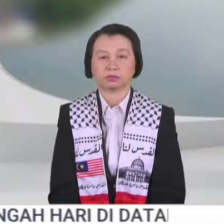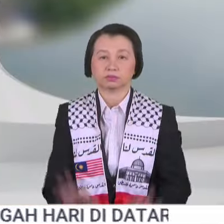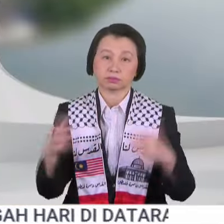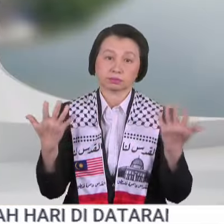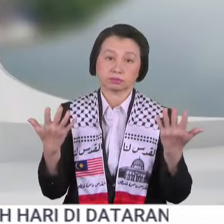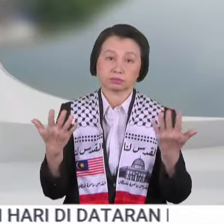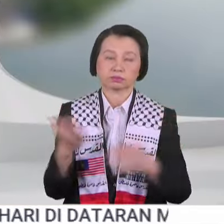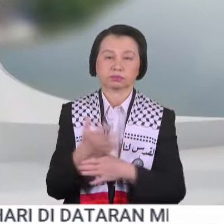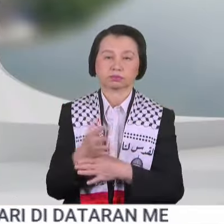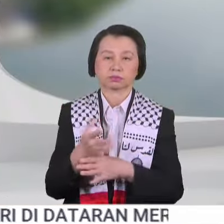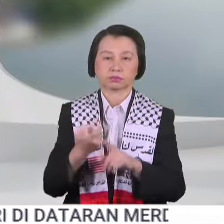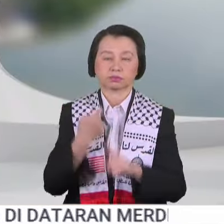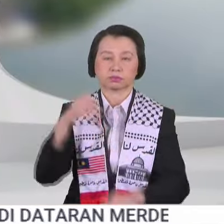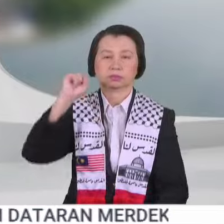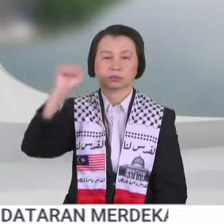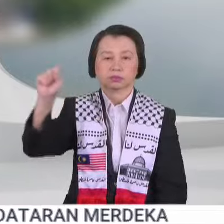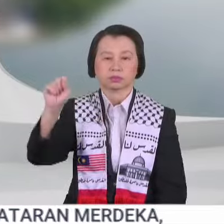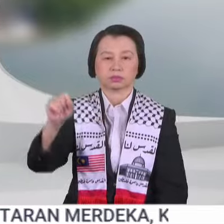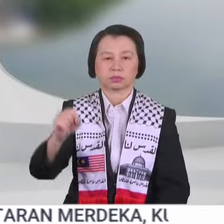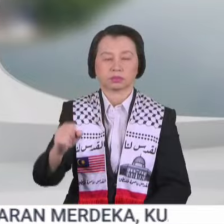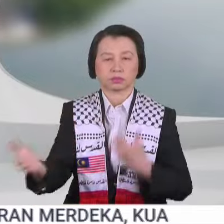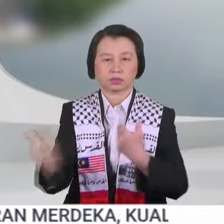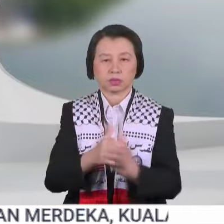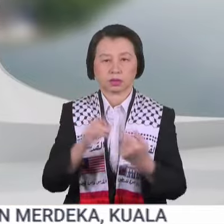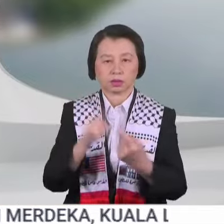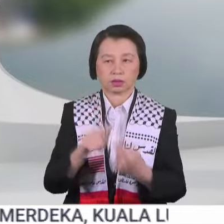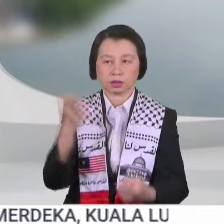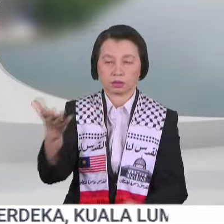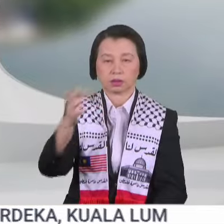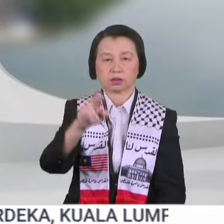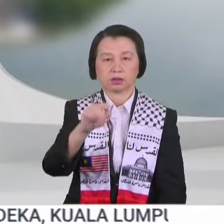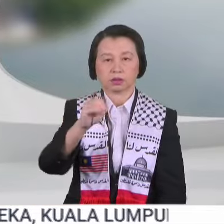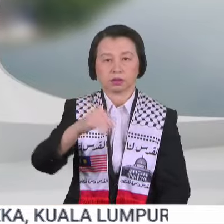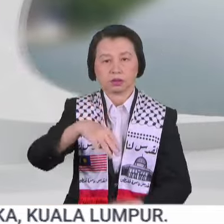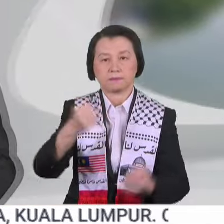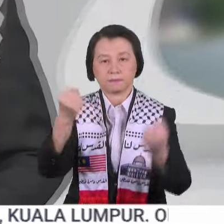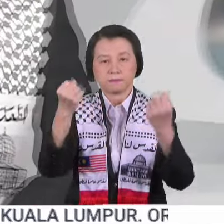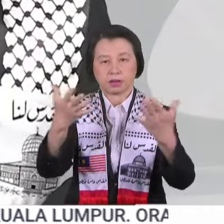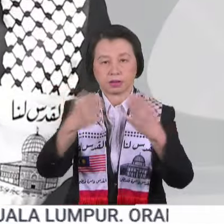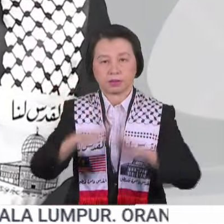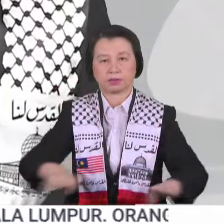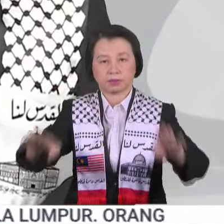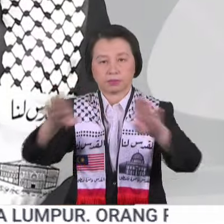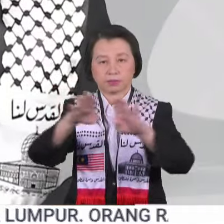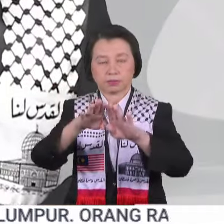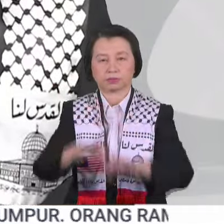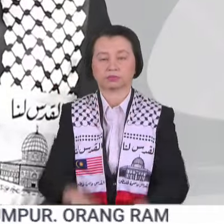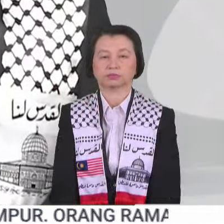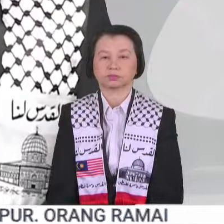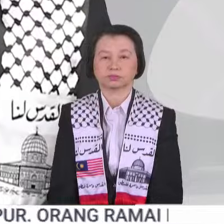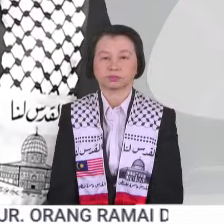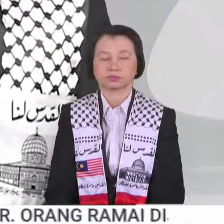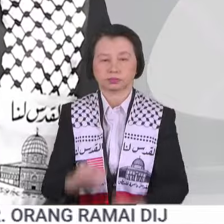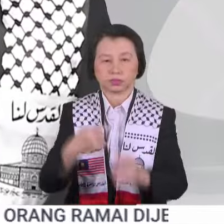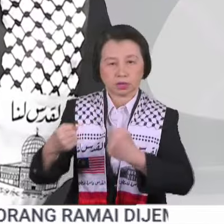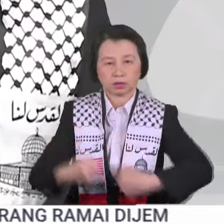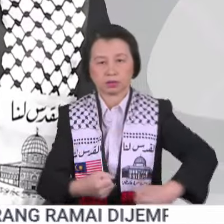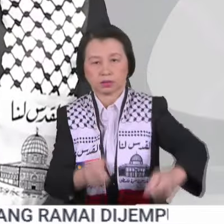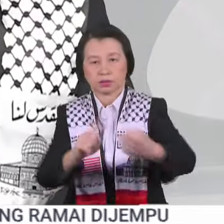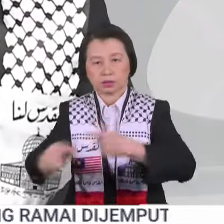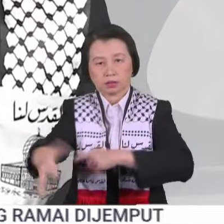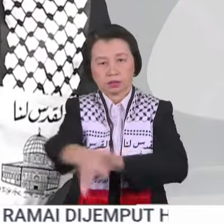Baik, sekian perkongsian dari Negeri di Bawah Bayu. Kembali bersama Sahi untuk lebih banyak perkembangan semasa dalam negara. Dari sungai hingga